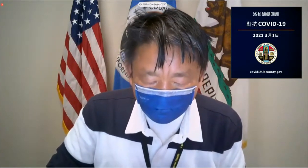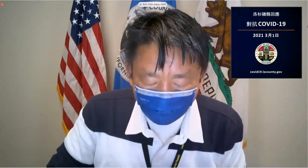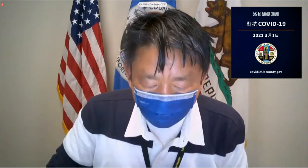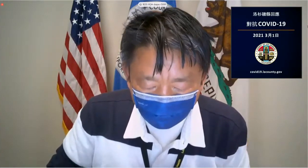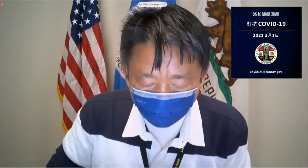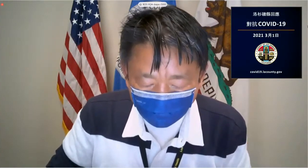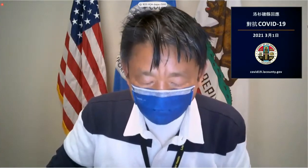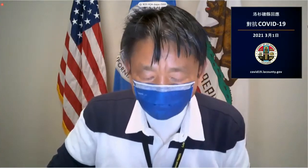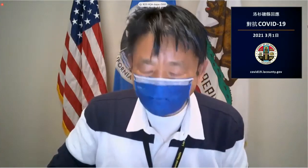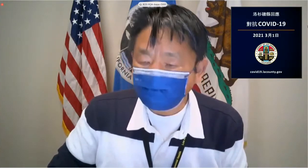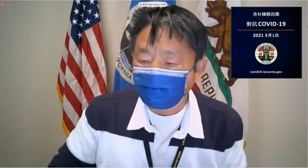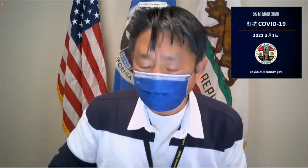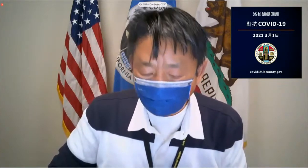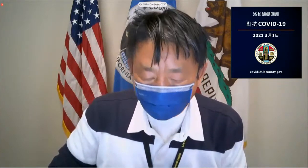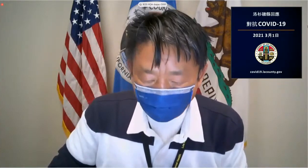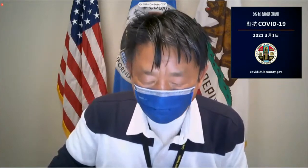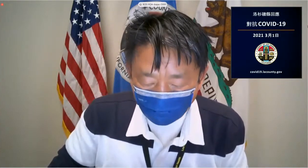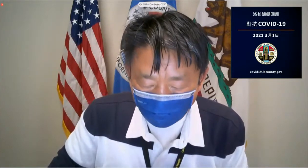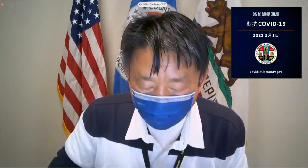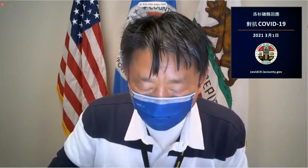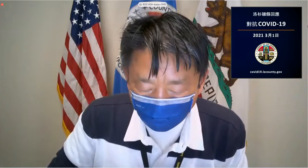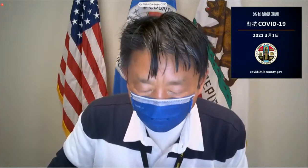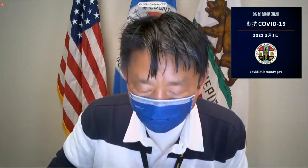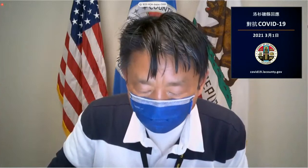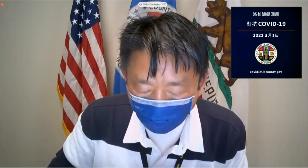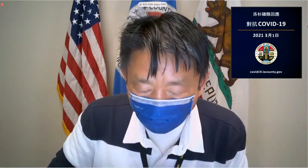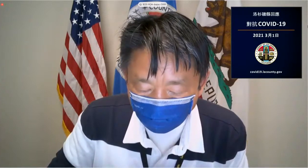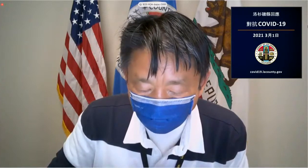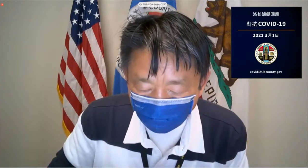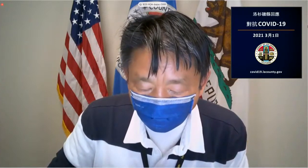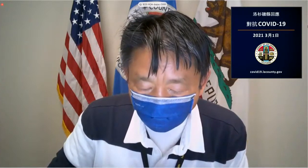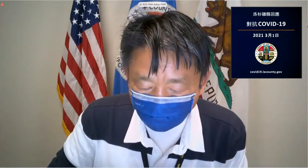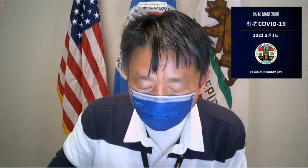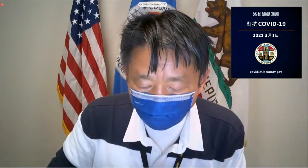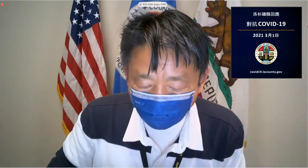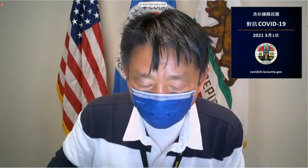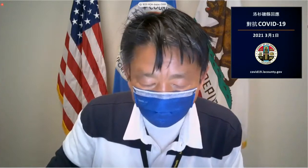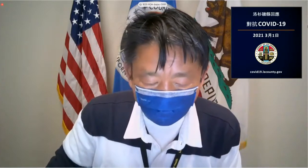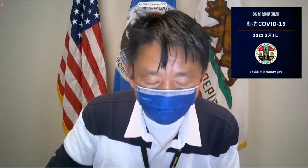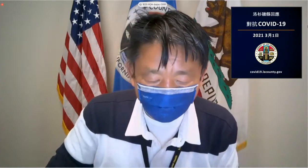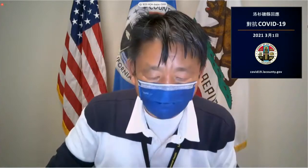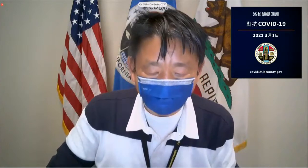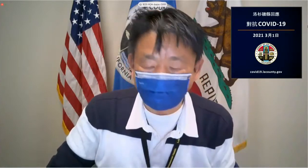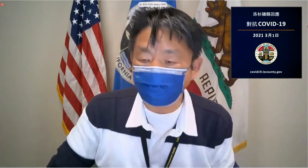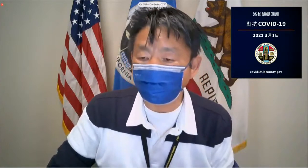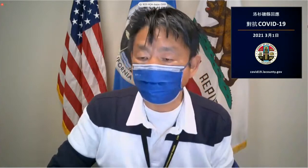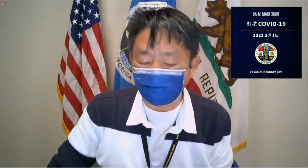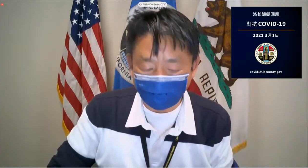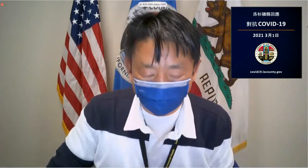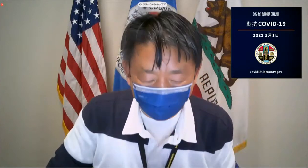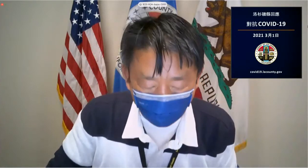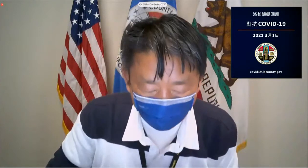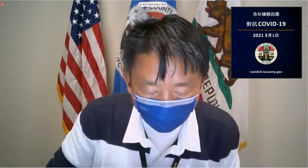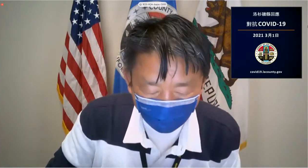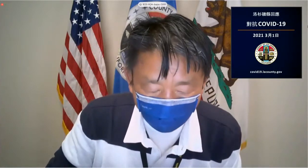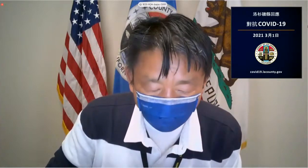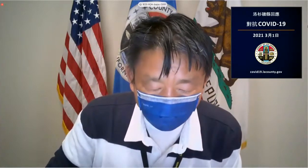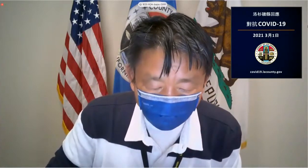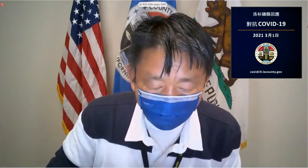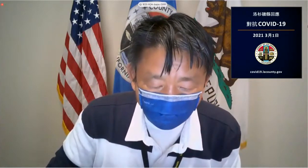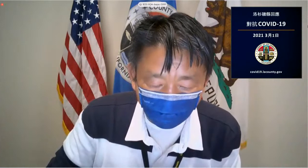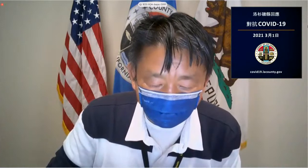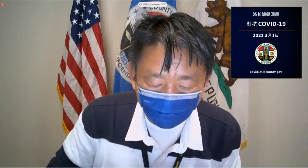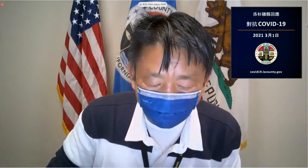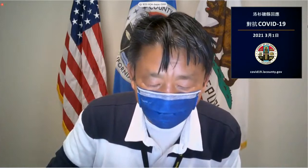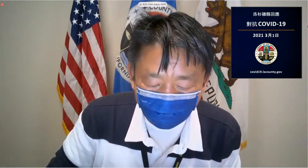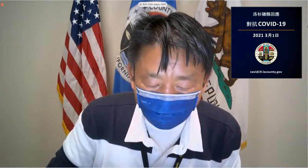为疫苗接种所做的努力，以及在3个新的行业从今天开始可以注射新冠疫苗的情况。